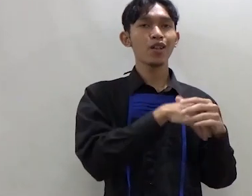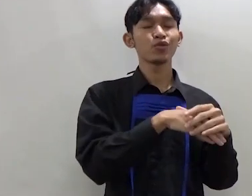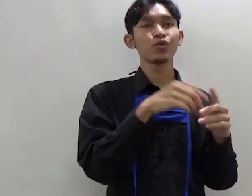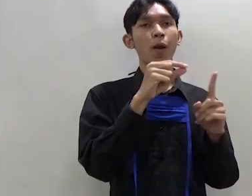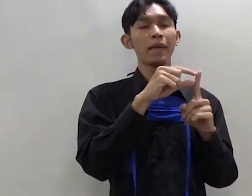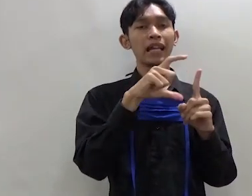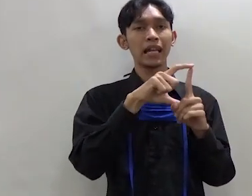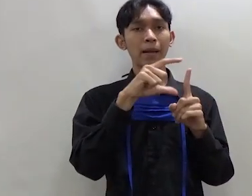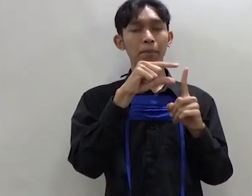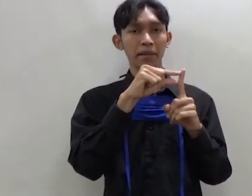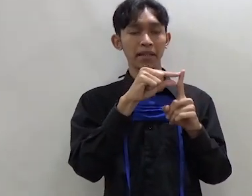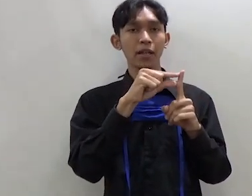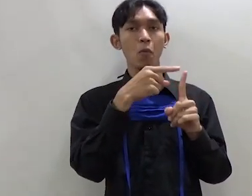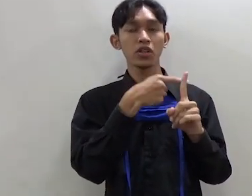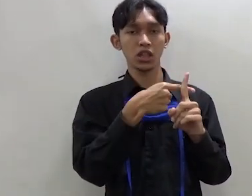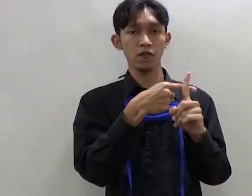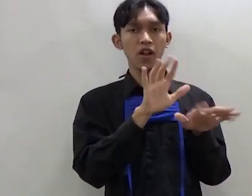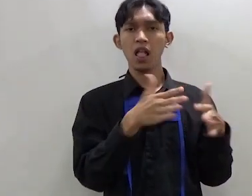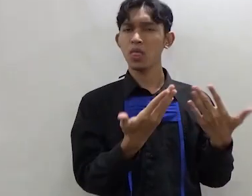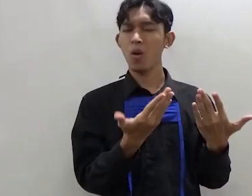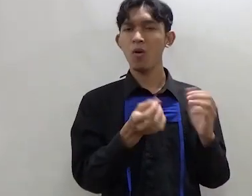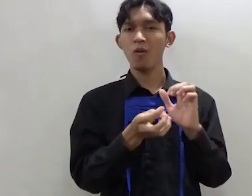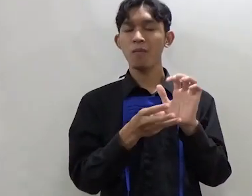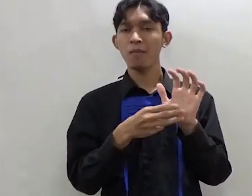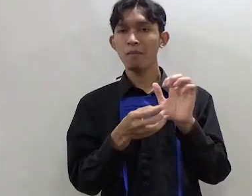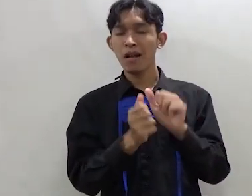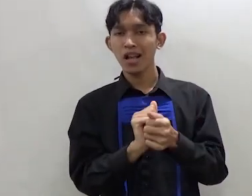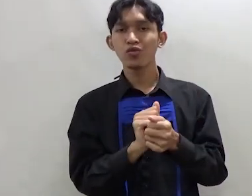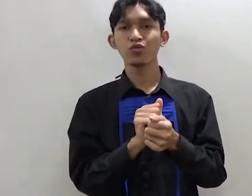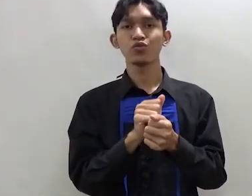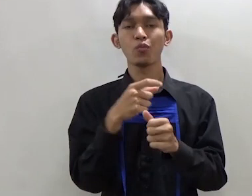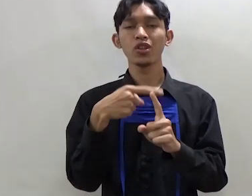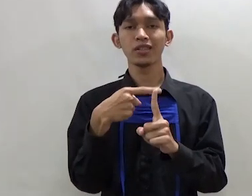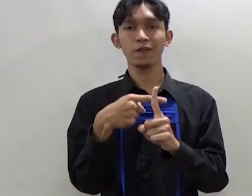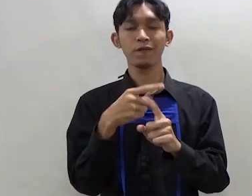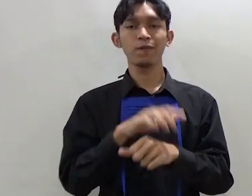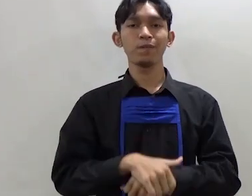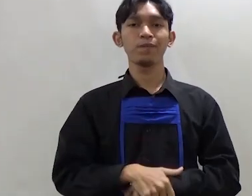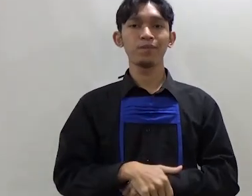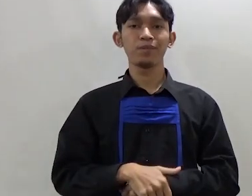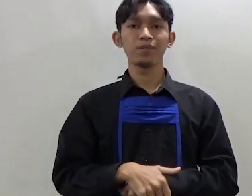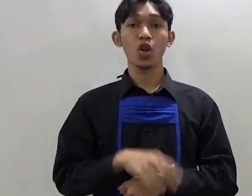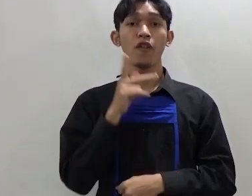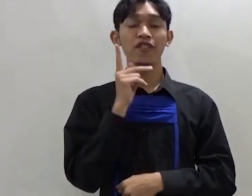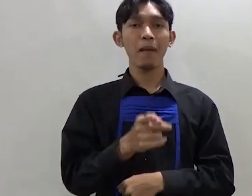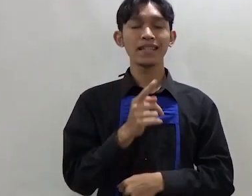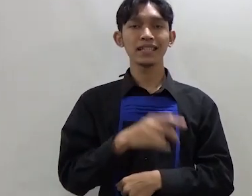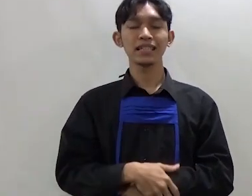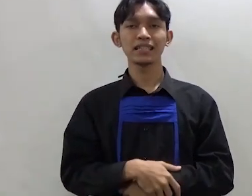Mari kita terus menjaga pola hidup bersih dan sehat. Mohon tetap berada di rumah, dan